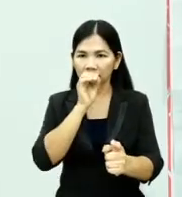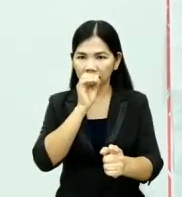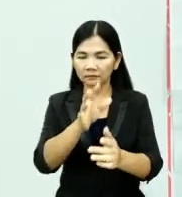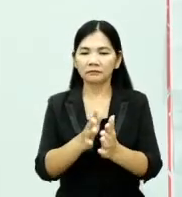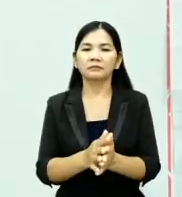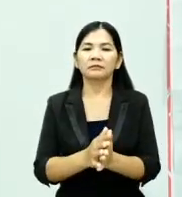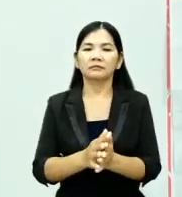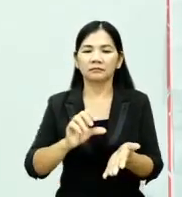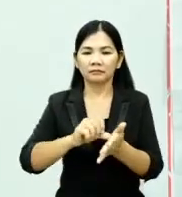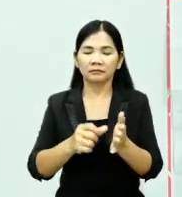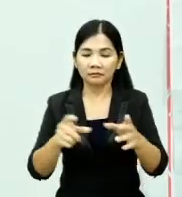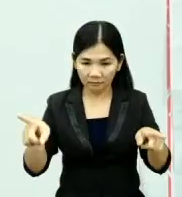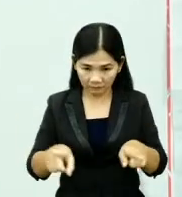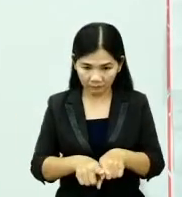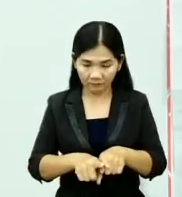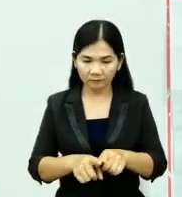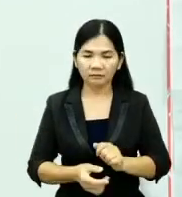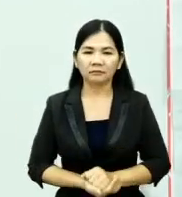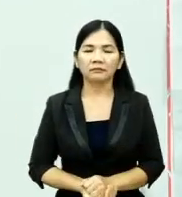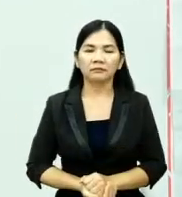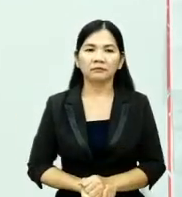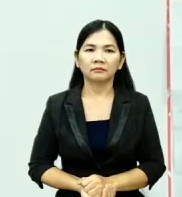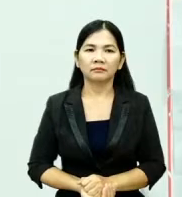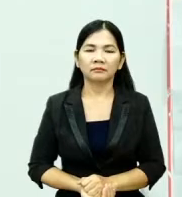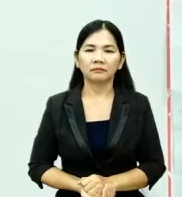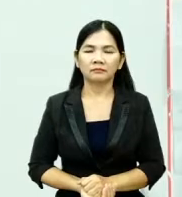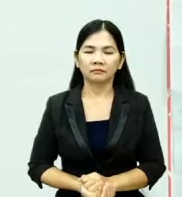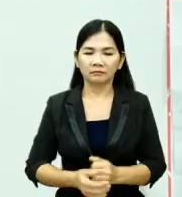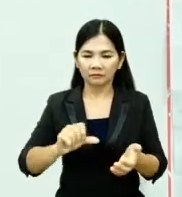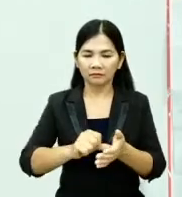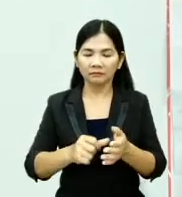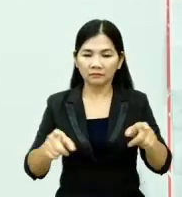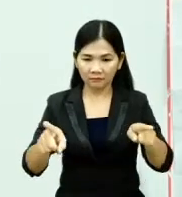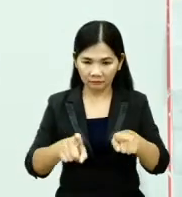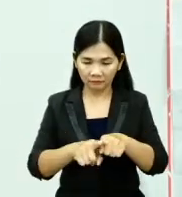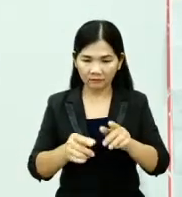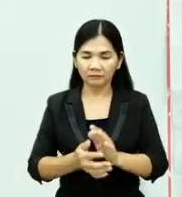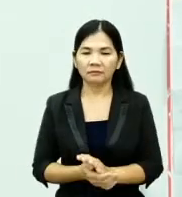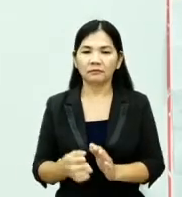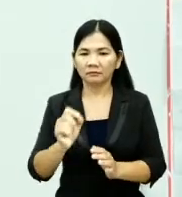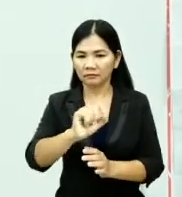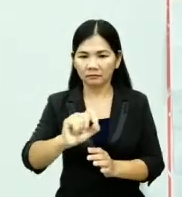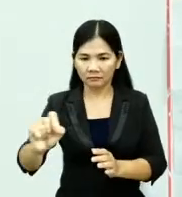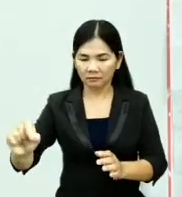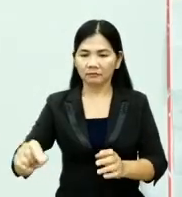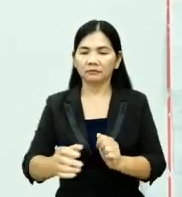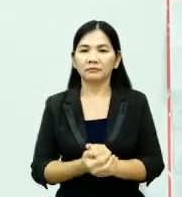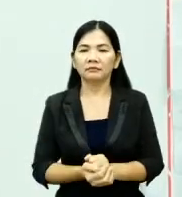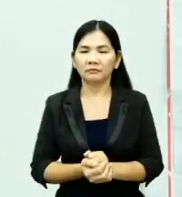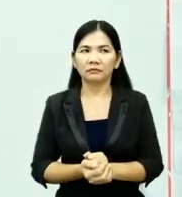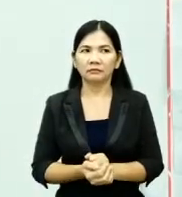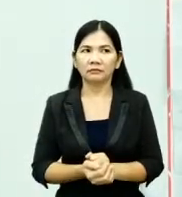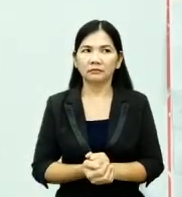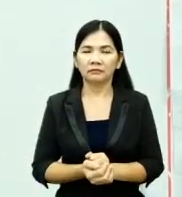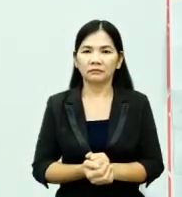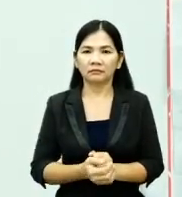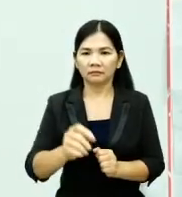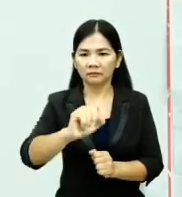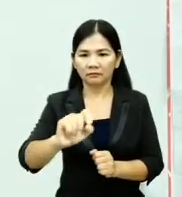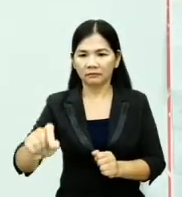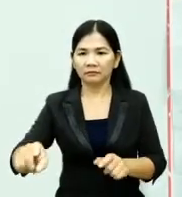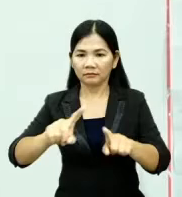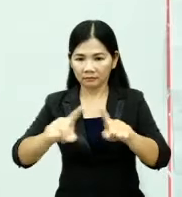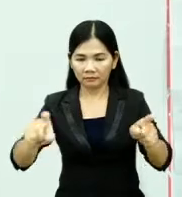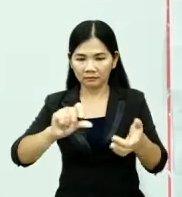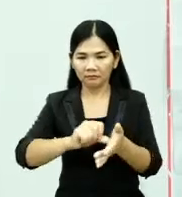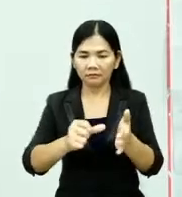vậy thế đây hai ta bị này đôi con chả bị này đôi cứ chỉ bị đá sờ xe khó khnía tại miền này đôi đôi